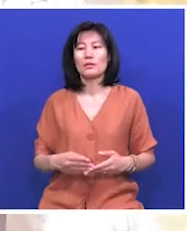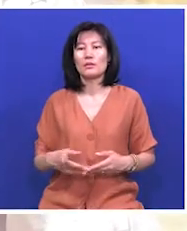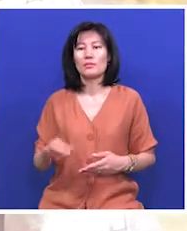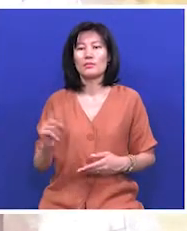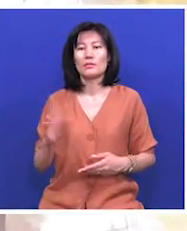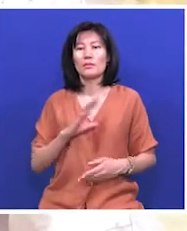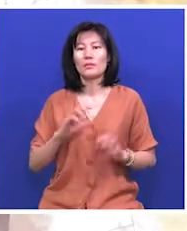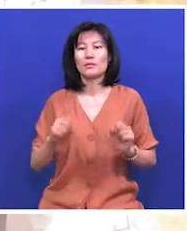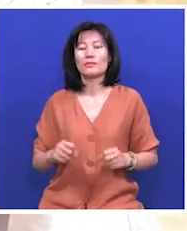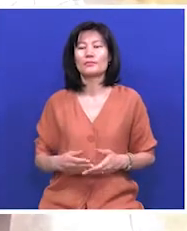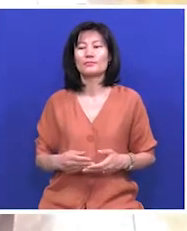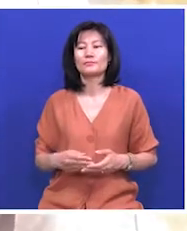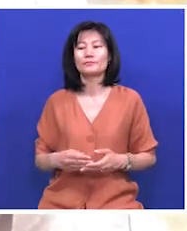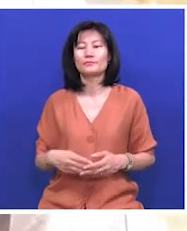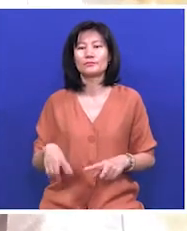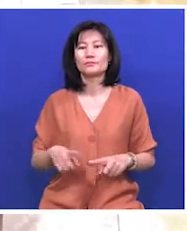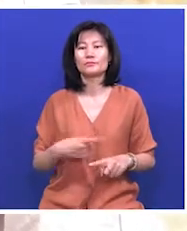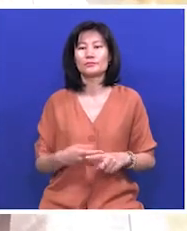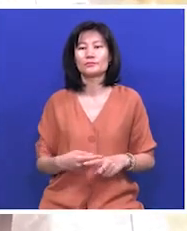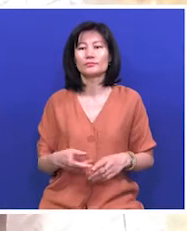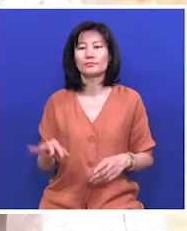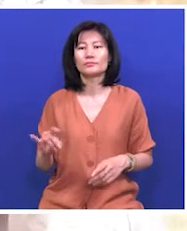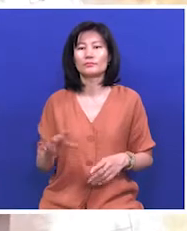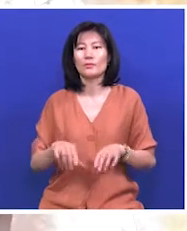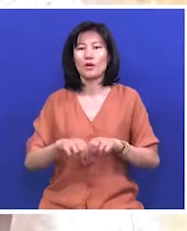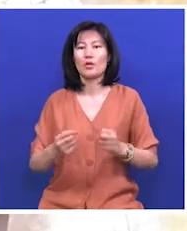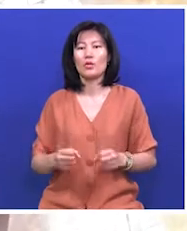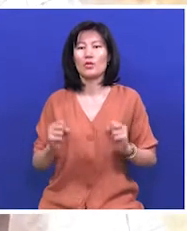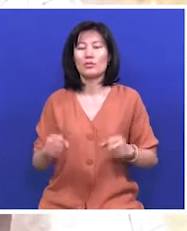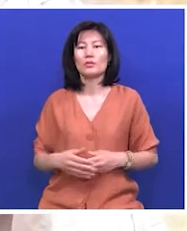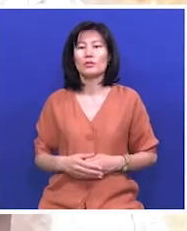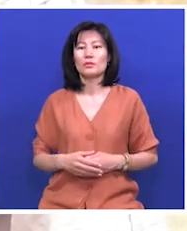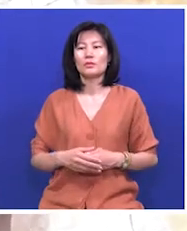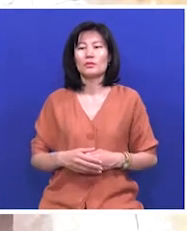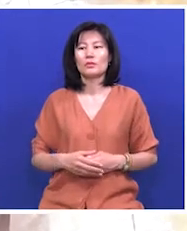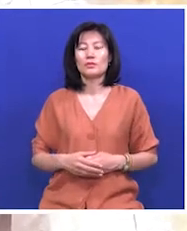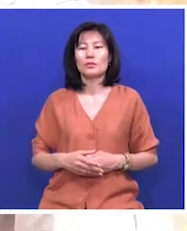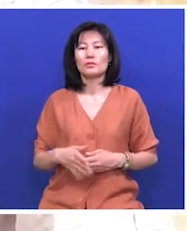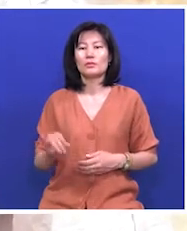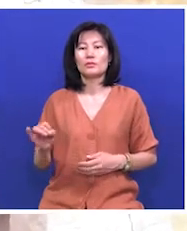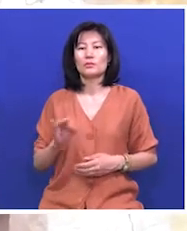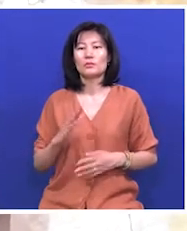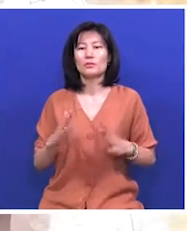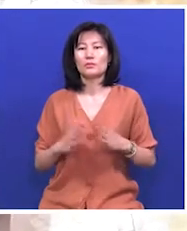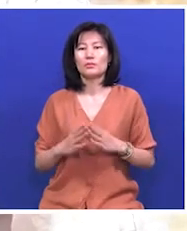барымыз қашып кеттік келгеннен кейін келсек уже үйлер жартылай құлап қалған жартысы тұр